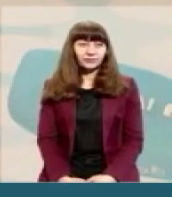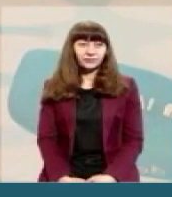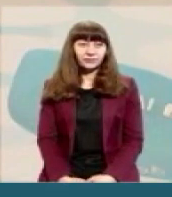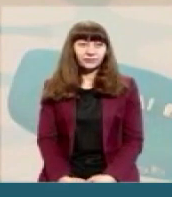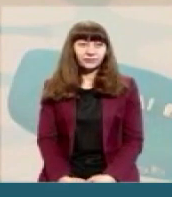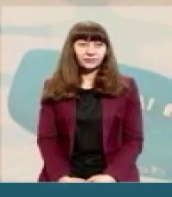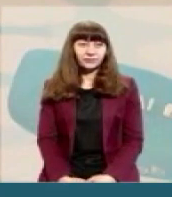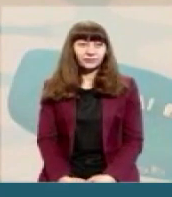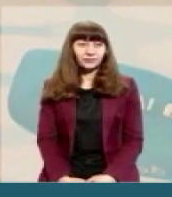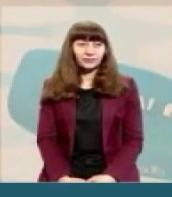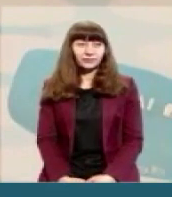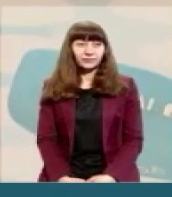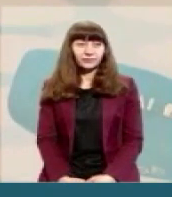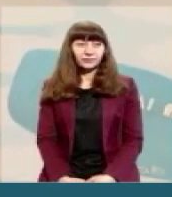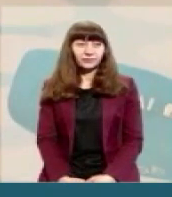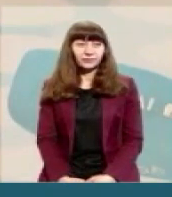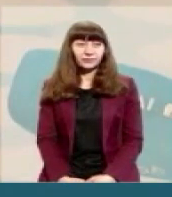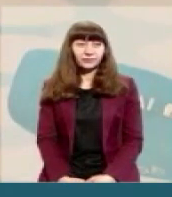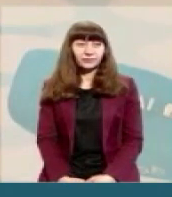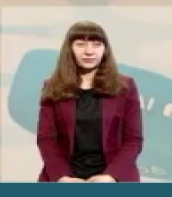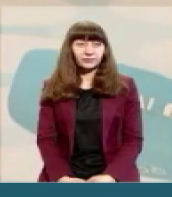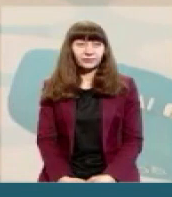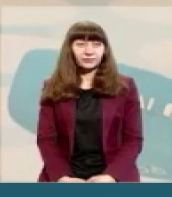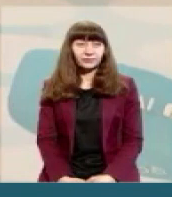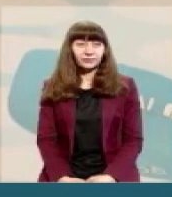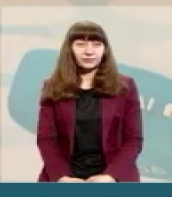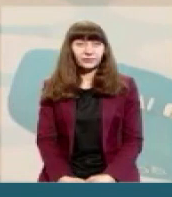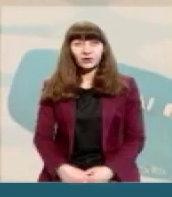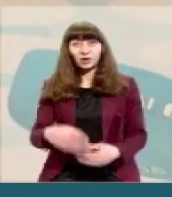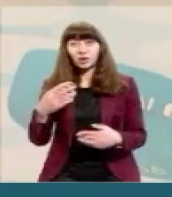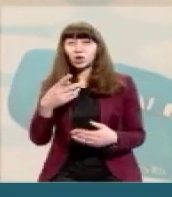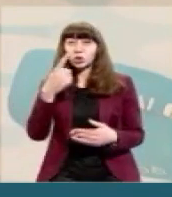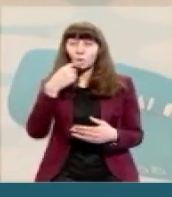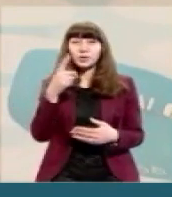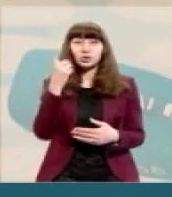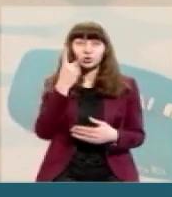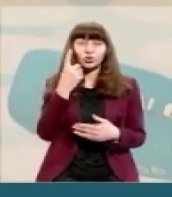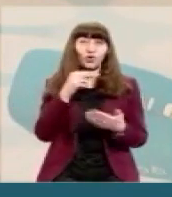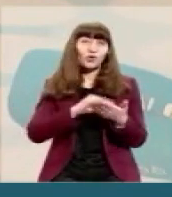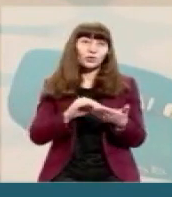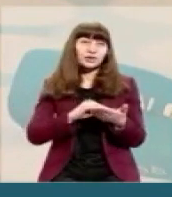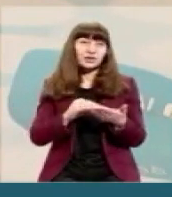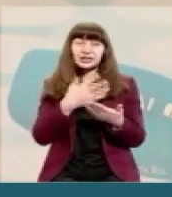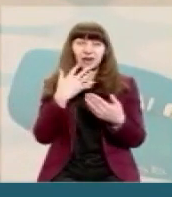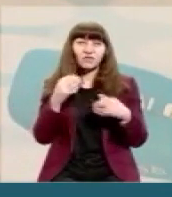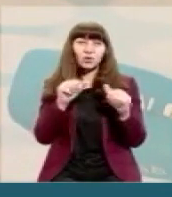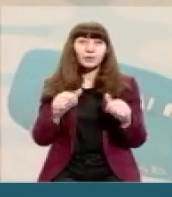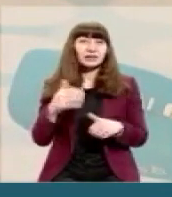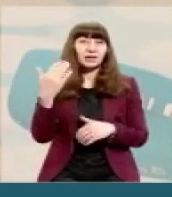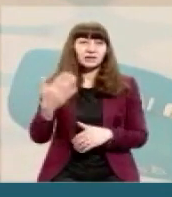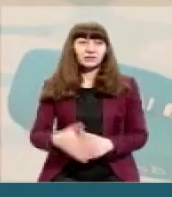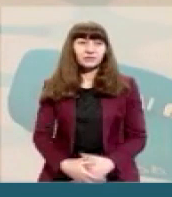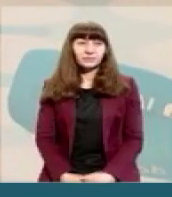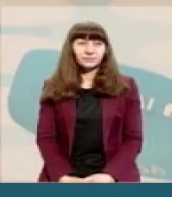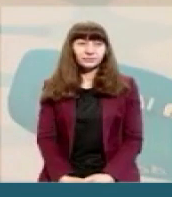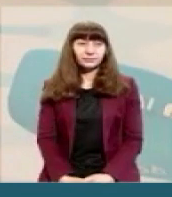номер, который ранее приобрел в магазине, не зарегистрированный на него. После, когда курьер начал звонить, что я вот сейчас